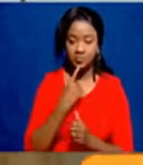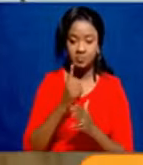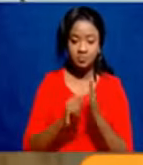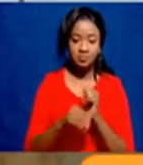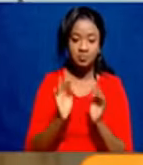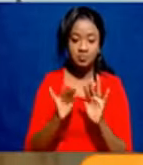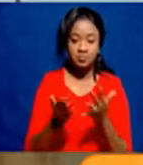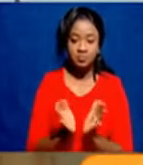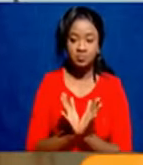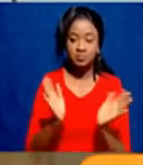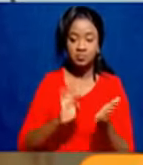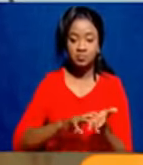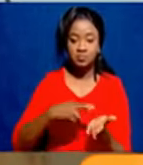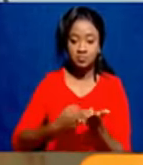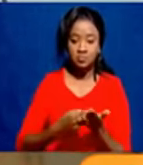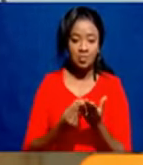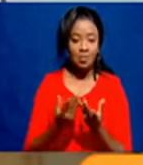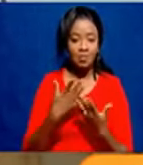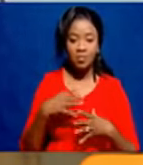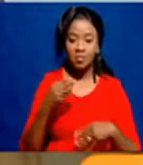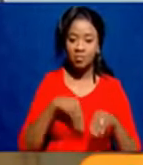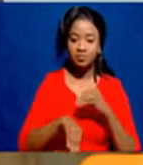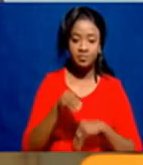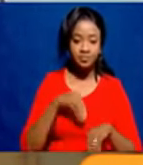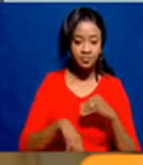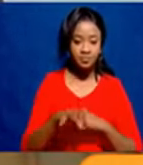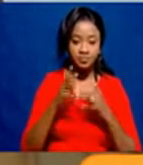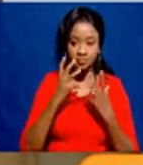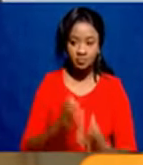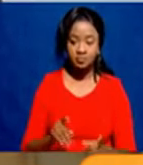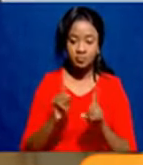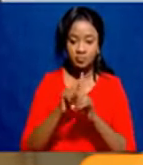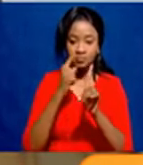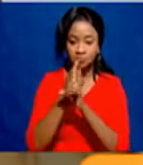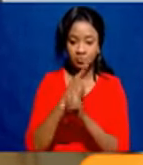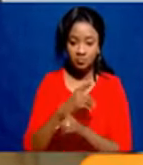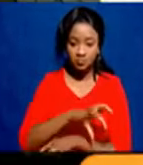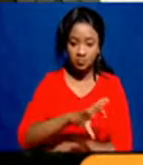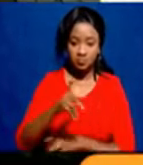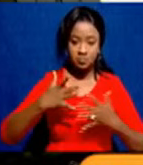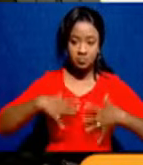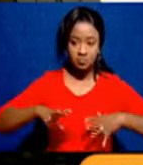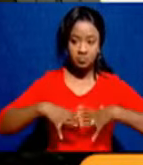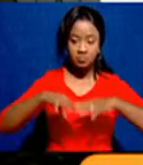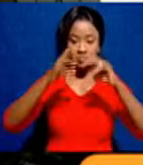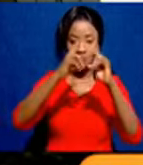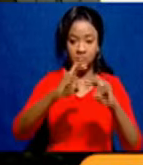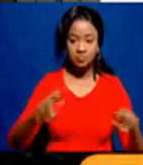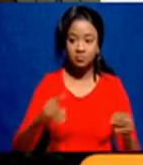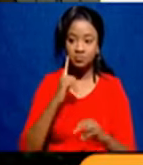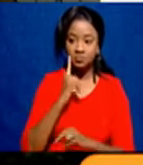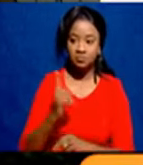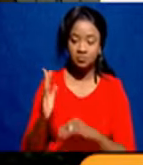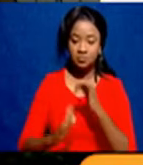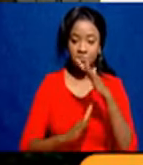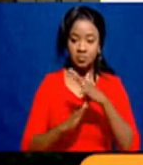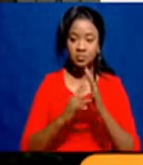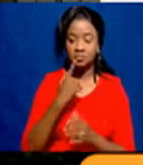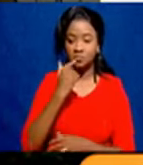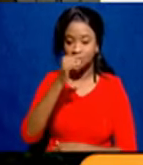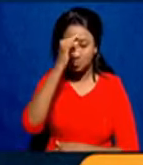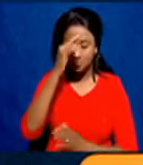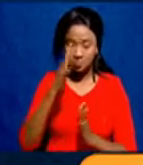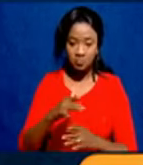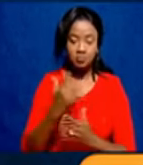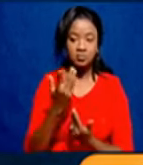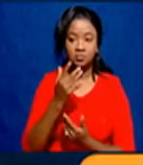za umma yalivyofujwa, huku maafisa mbalimbali wa kaunti wakichunguzwa. Juu kwenye orodha hiyo ni aliyekuwa gavana wa